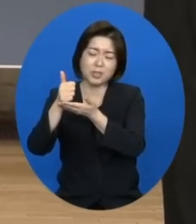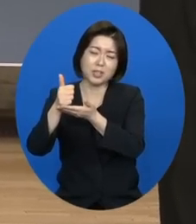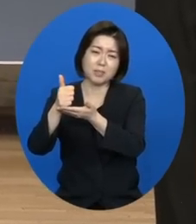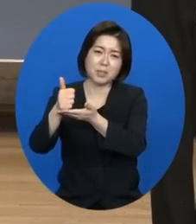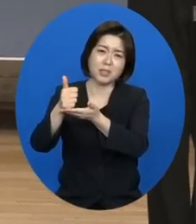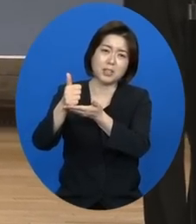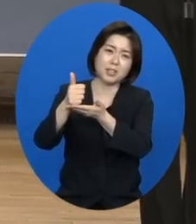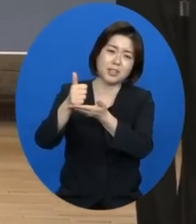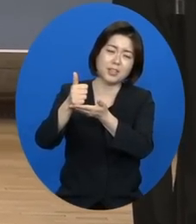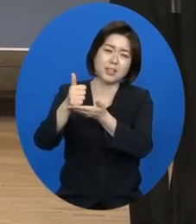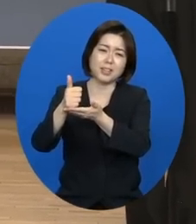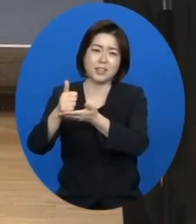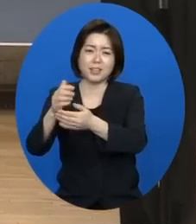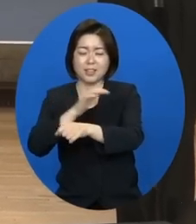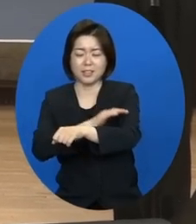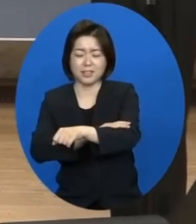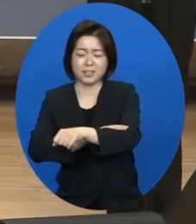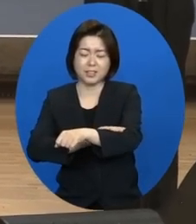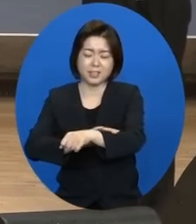주님이